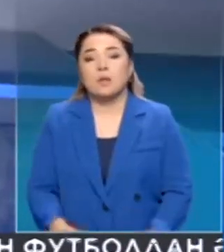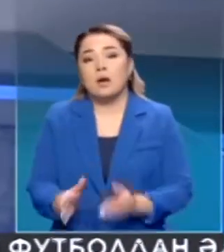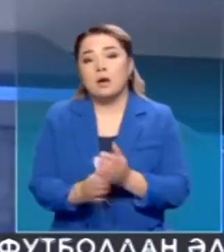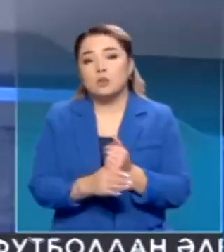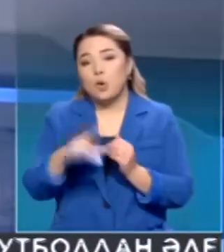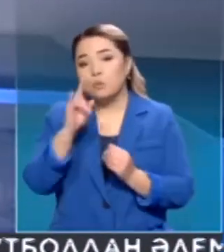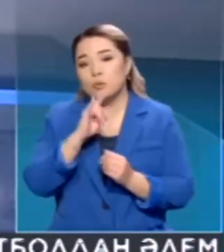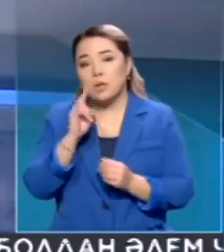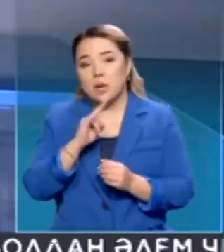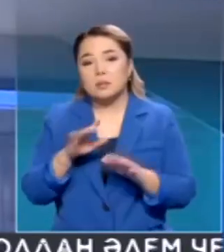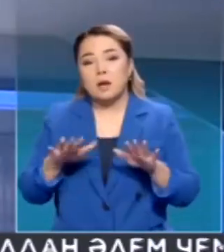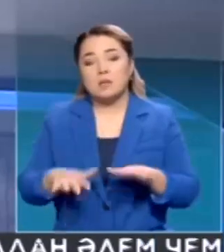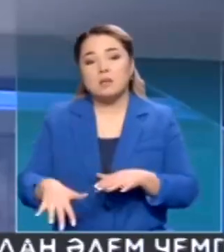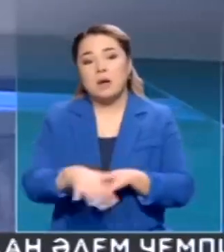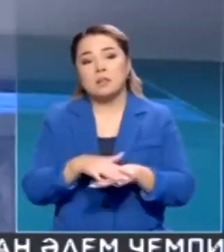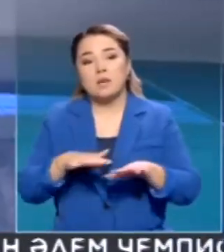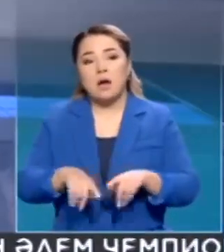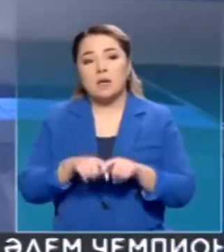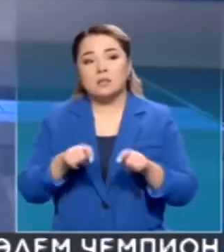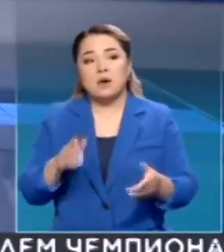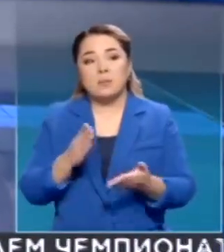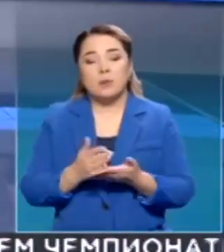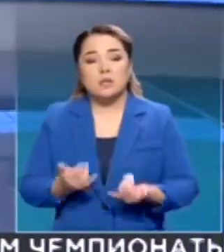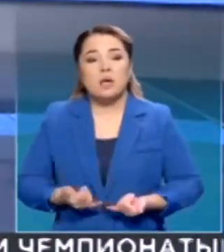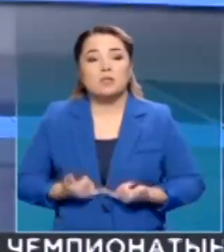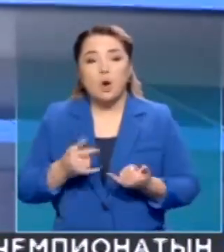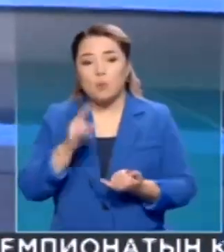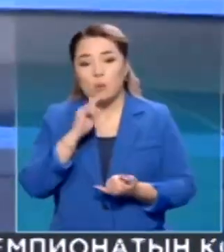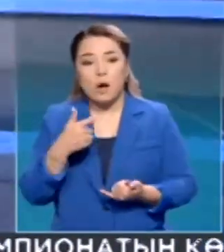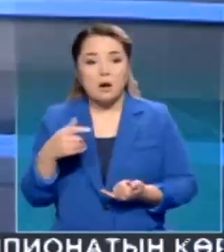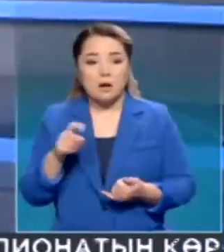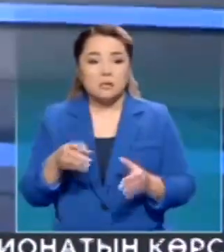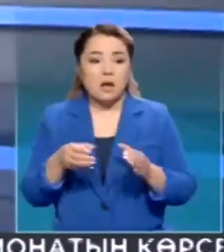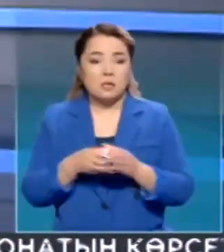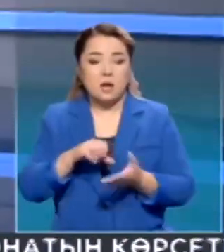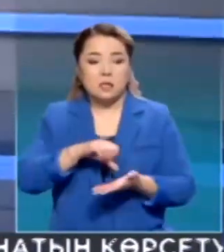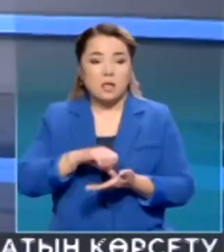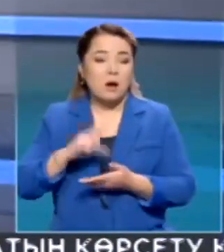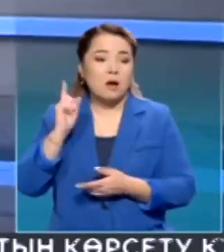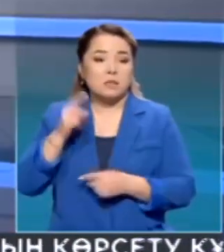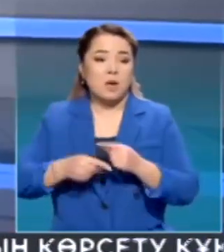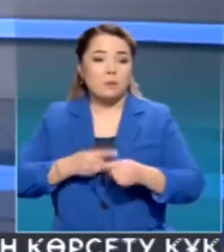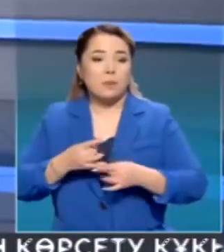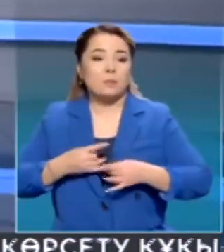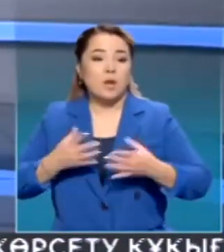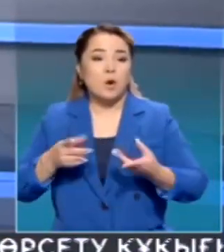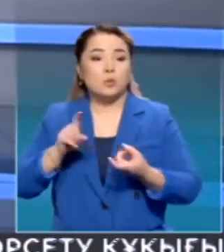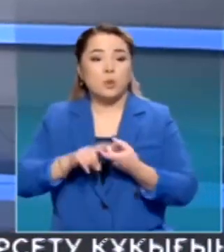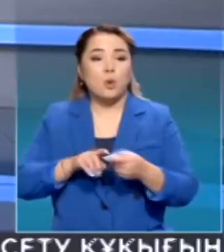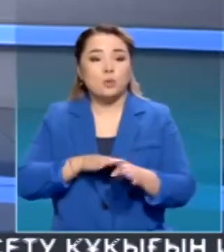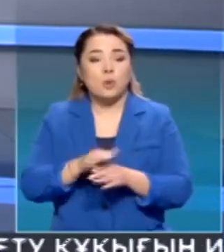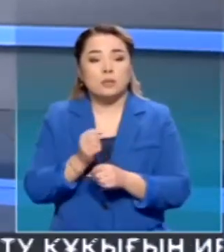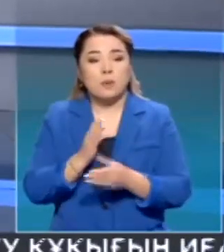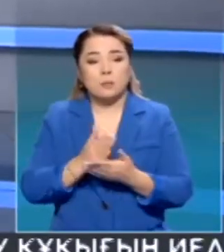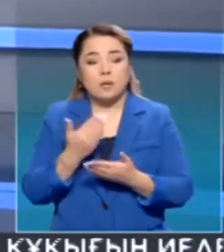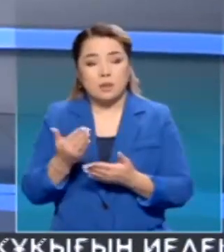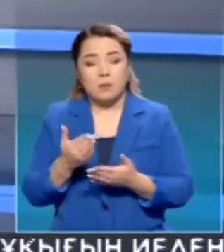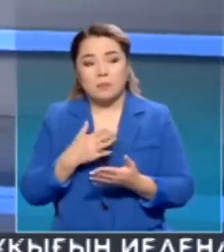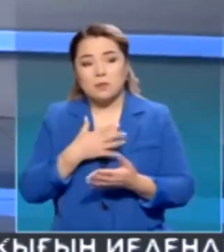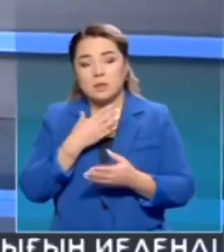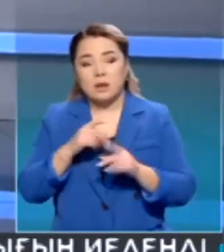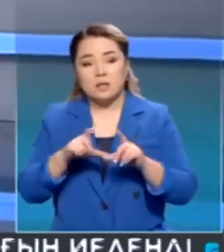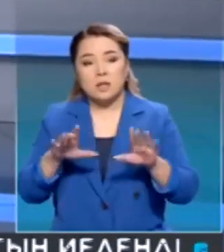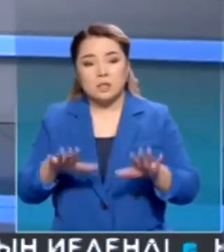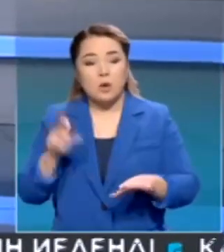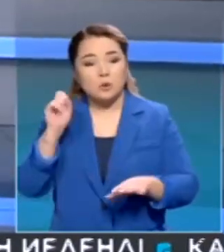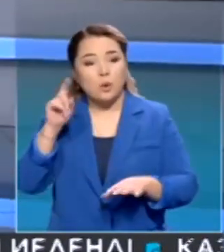Атырауда мұнайшылар даңқ аллеясы ашылды. Игісті Ембі мұнайгаз акционерлік қоғамы өзінің ғасырлық мерейтойына орай жүзеге асырды. Сәулетті нысан қара